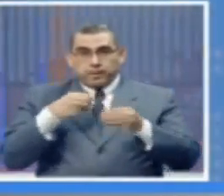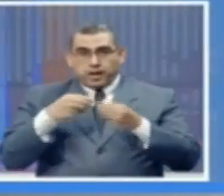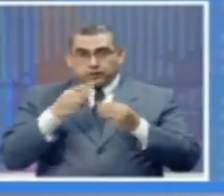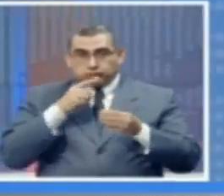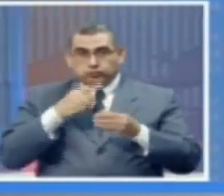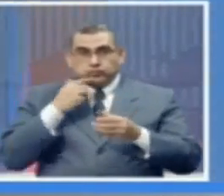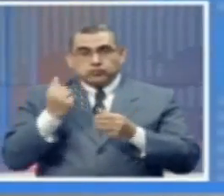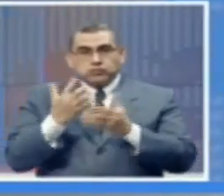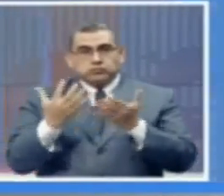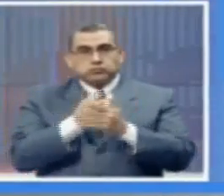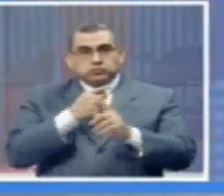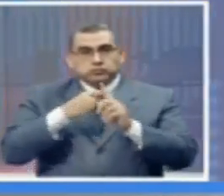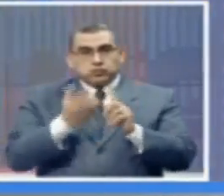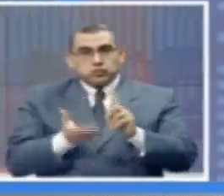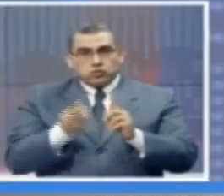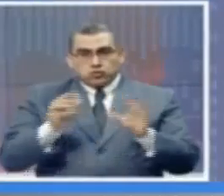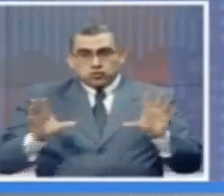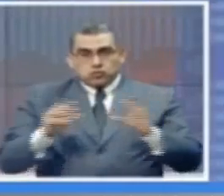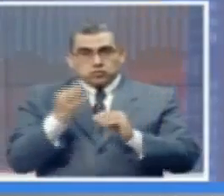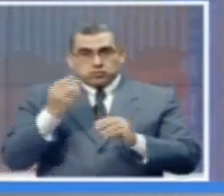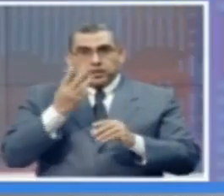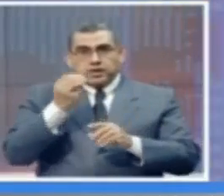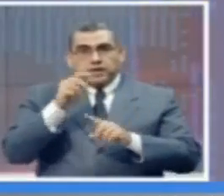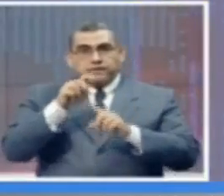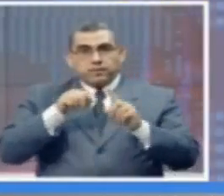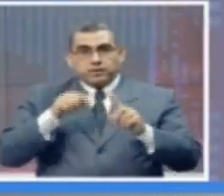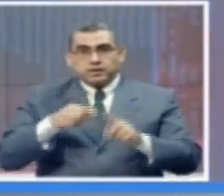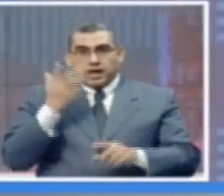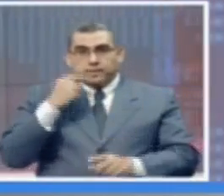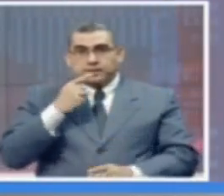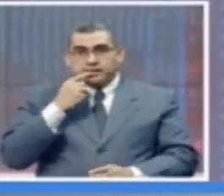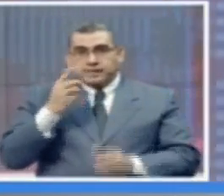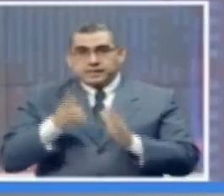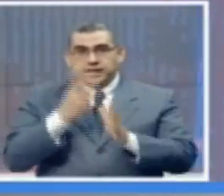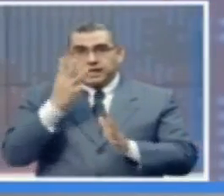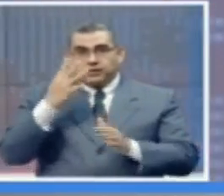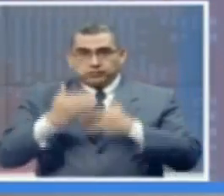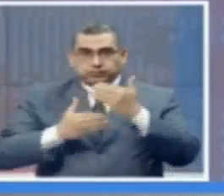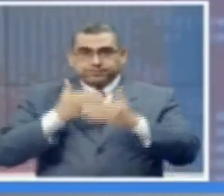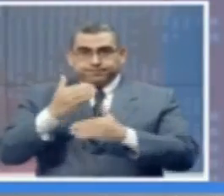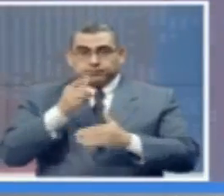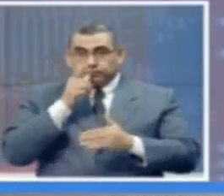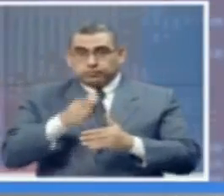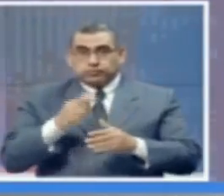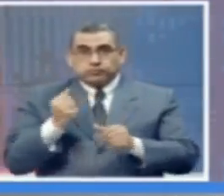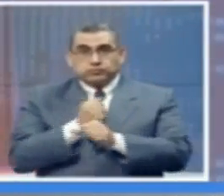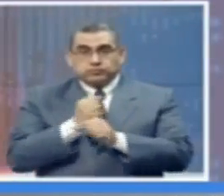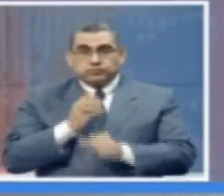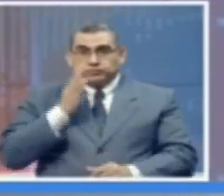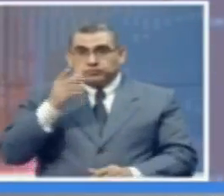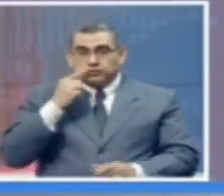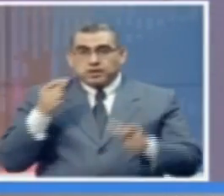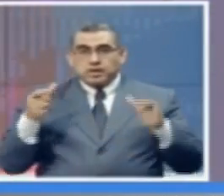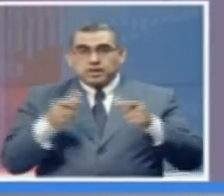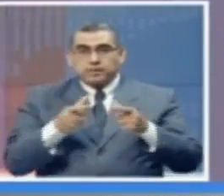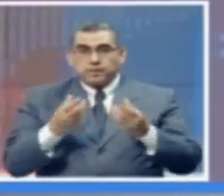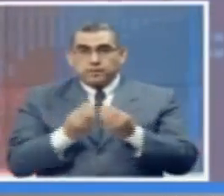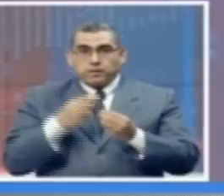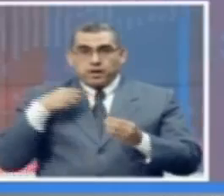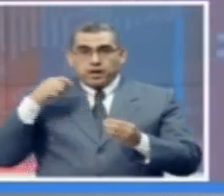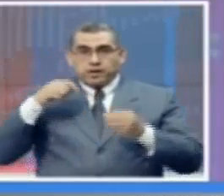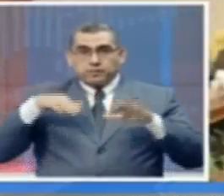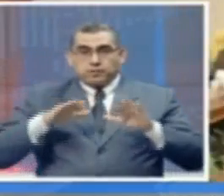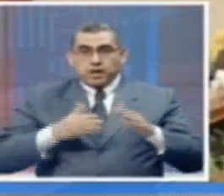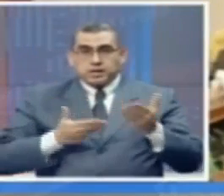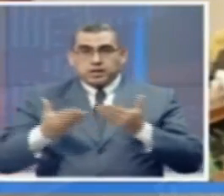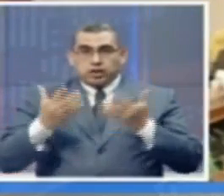وتحقيقها نموا في الإيرادات بنسبة 30% للعام الثالث على التوالي. جاء ذلك خلال اجتماع عقده مع مجلس